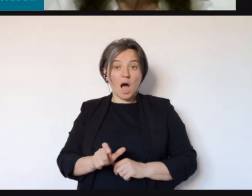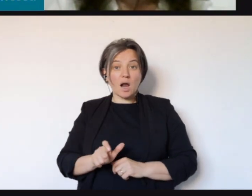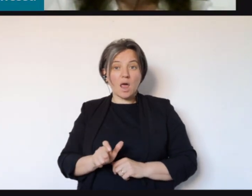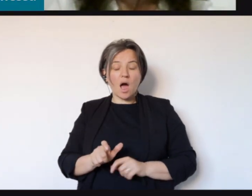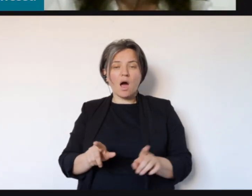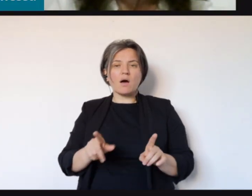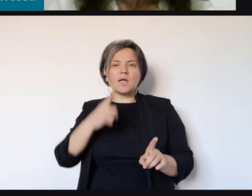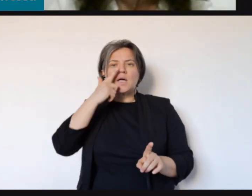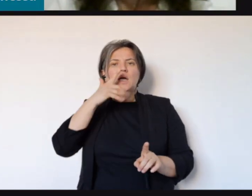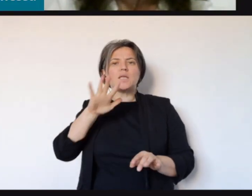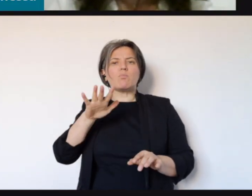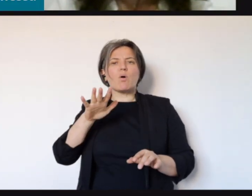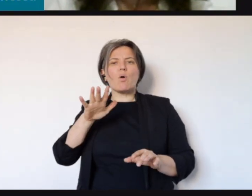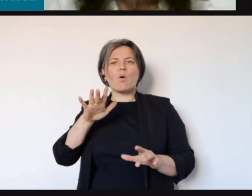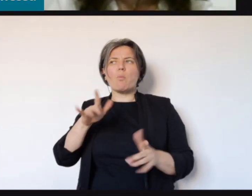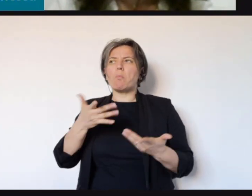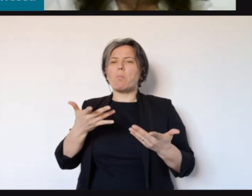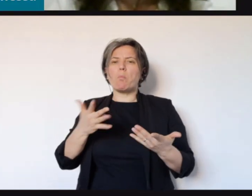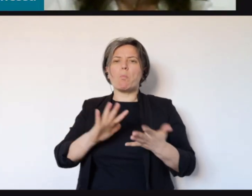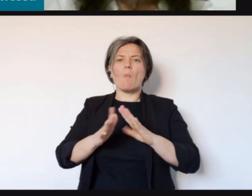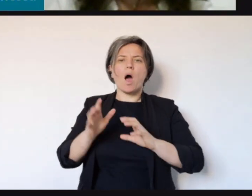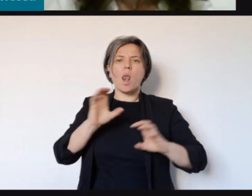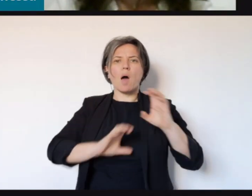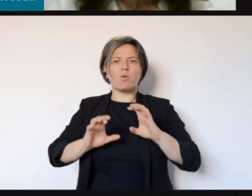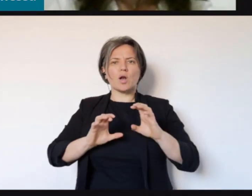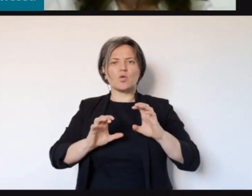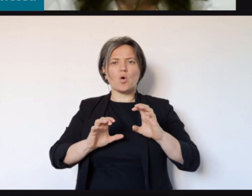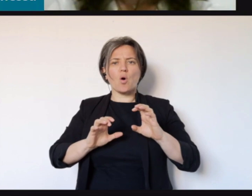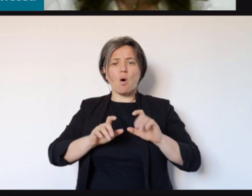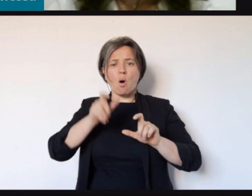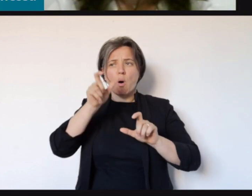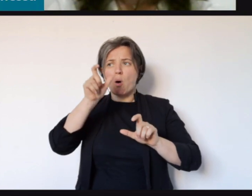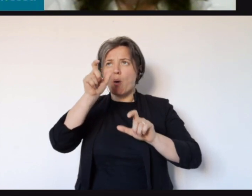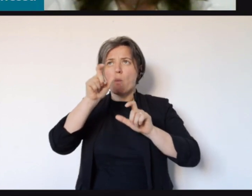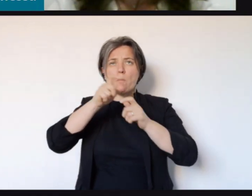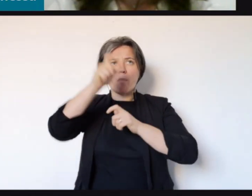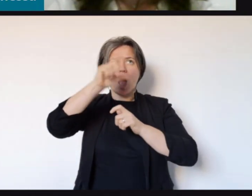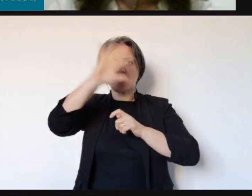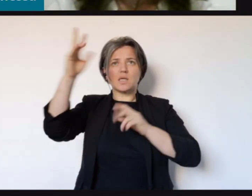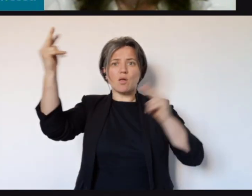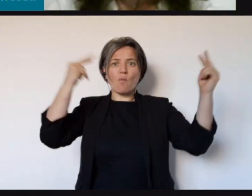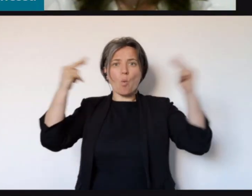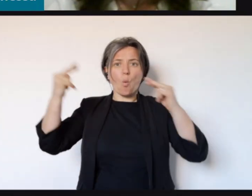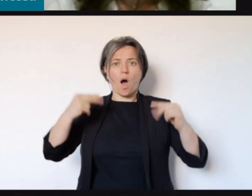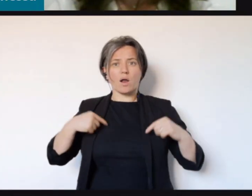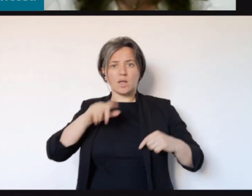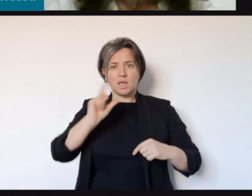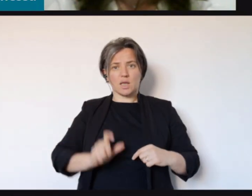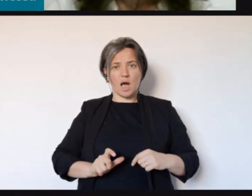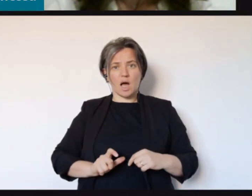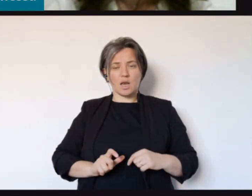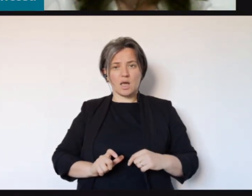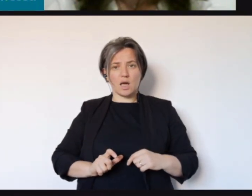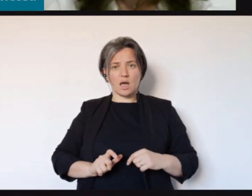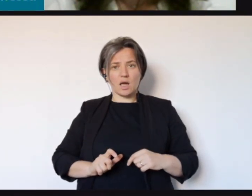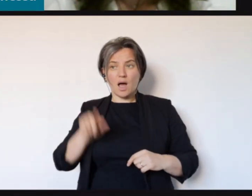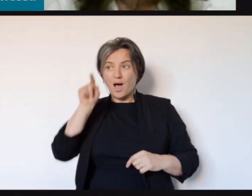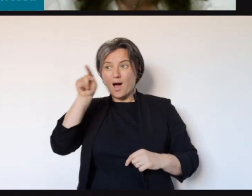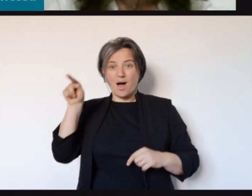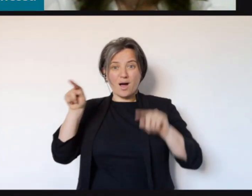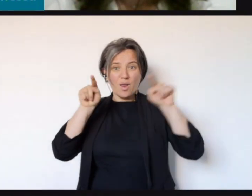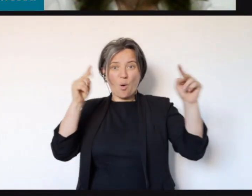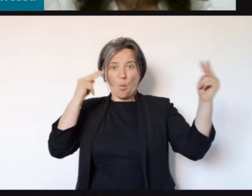laboratorio per come affrontare l'epidemia negli altri paesi europei,